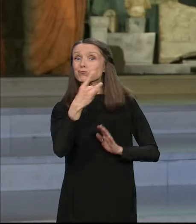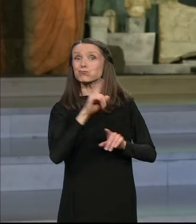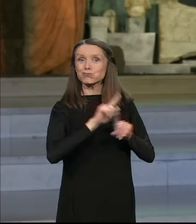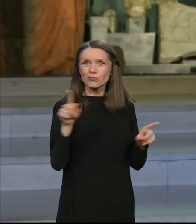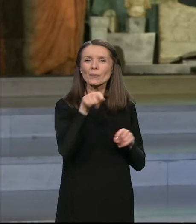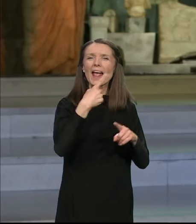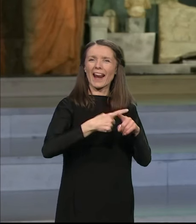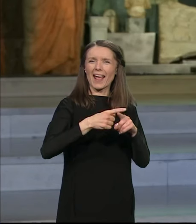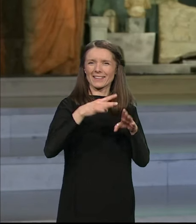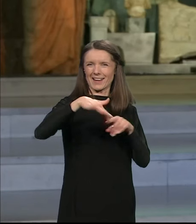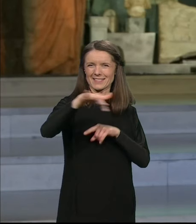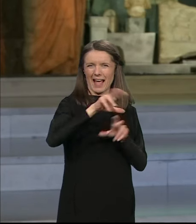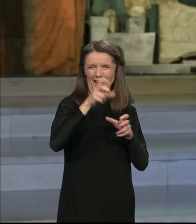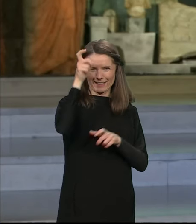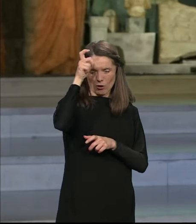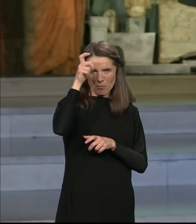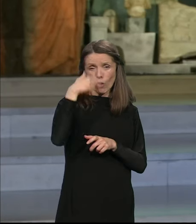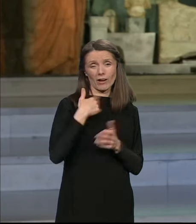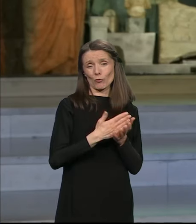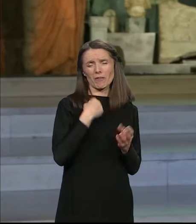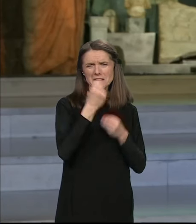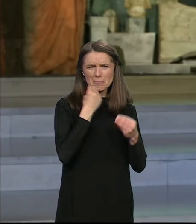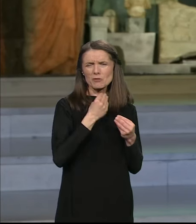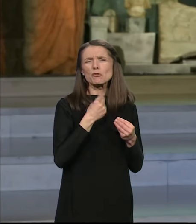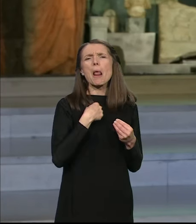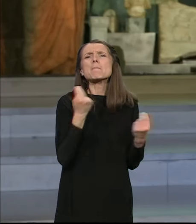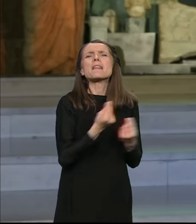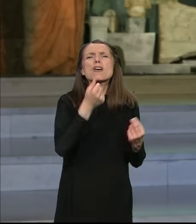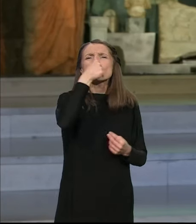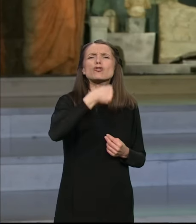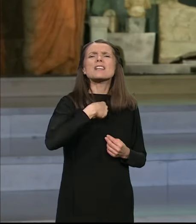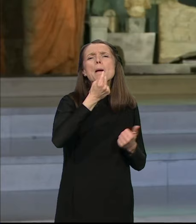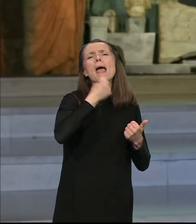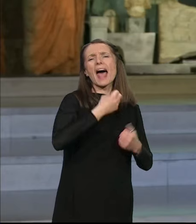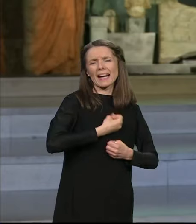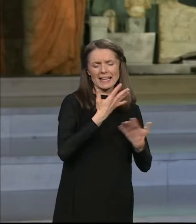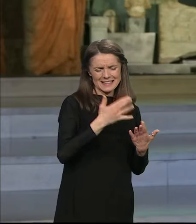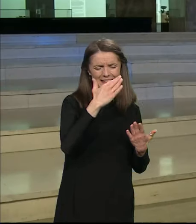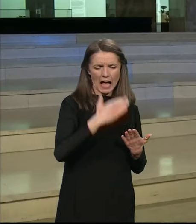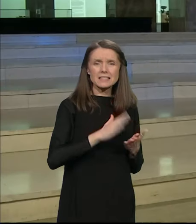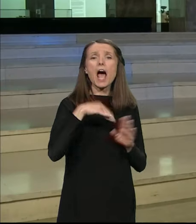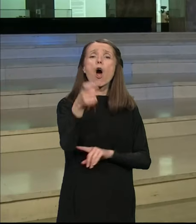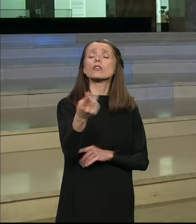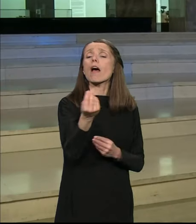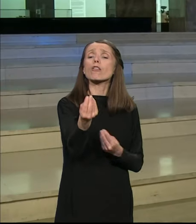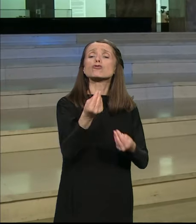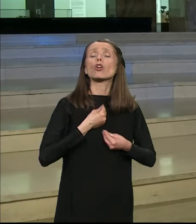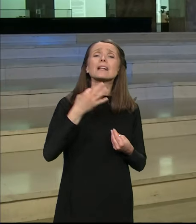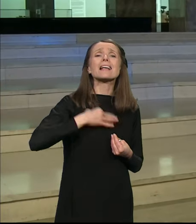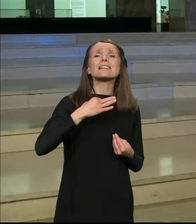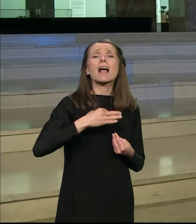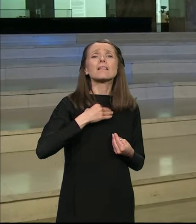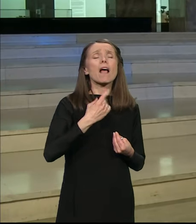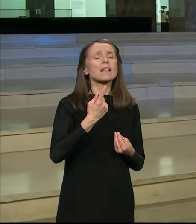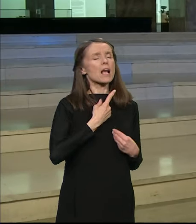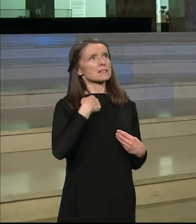pričam. Ne znam, sad nešto sam recitovala, jel? Ali onda su mi zadali improvizaciju. Tu je bio Bata Miladinović